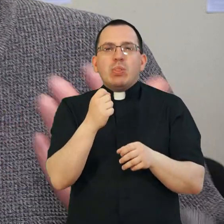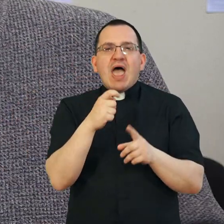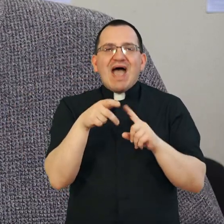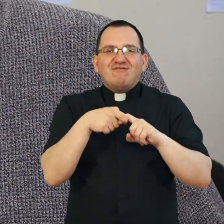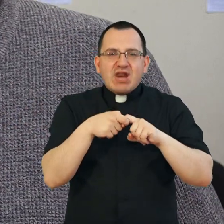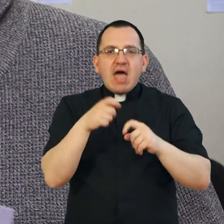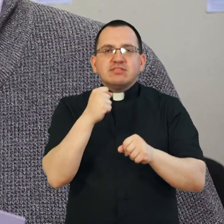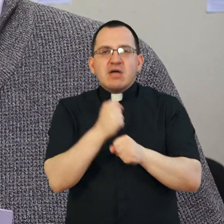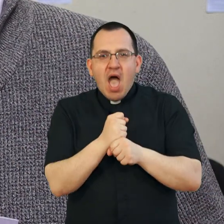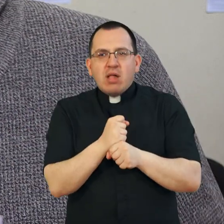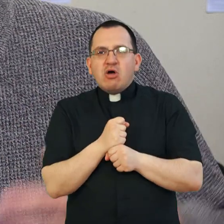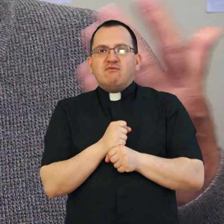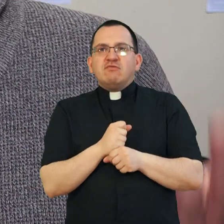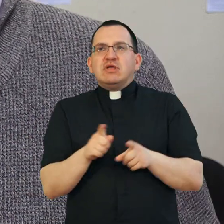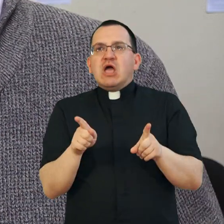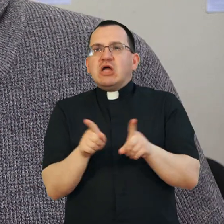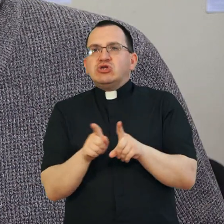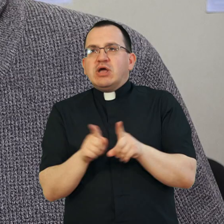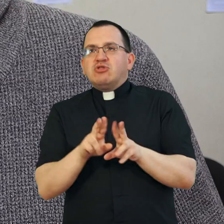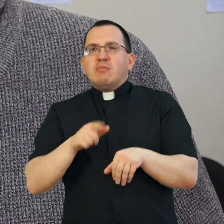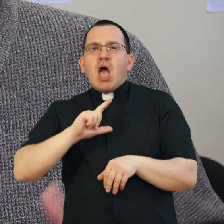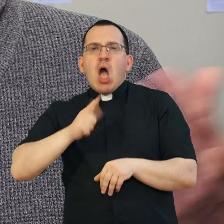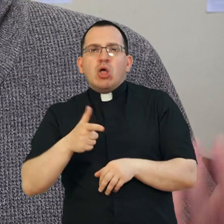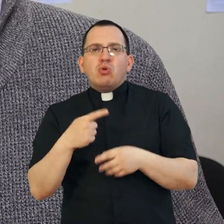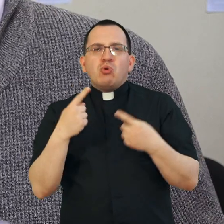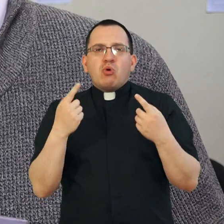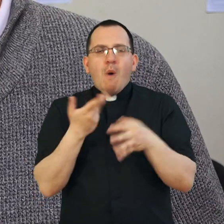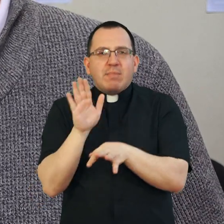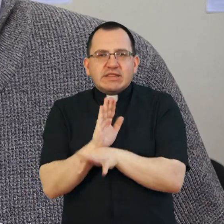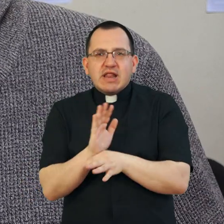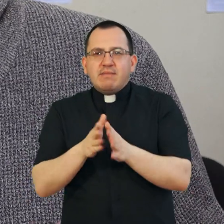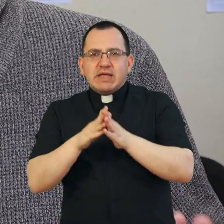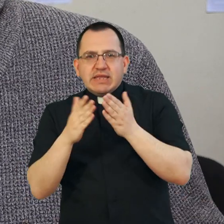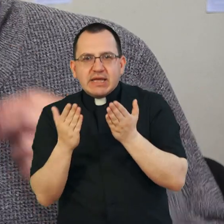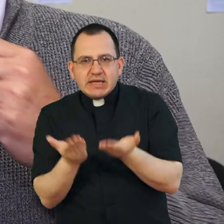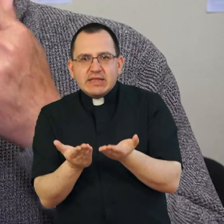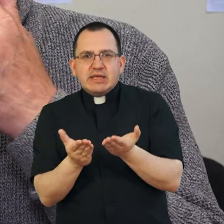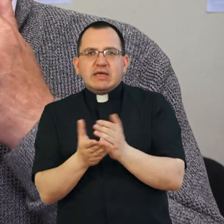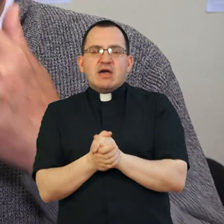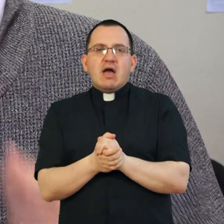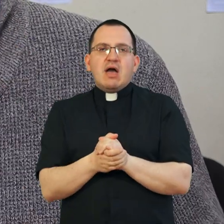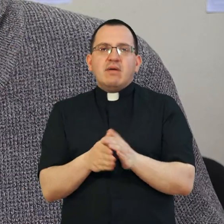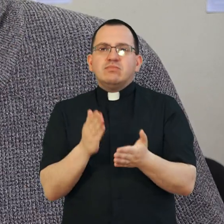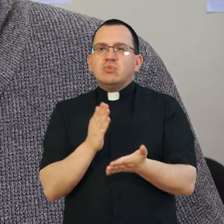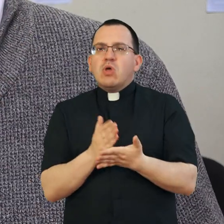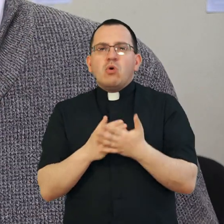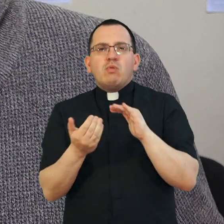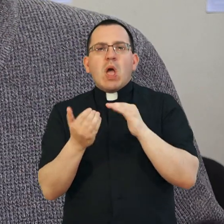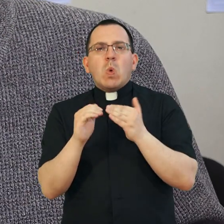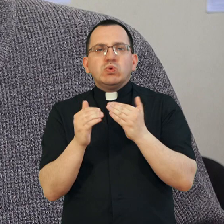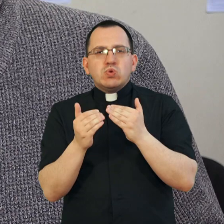bilo i drugih promocija knjiga u suradnji sa, moram istaknuti, dobru suradnju